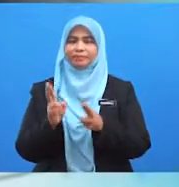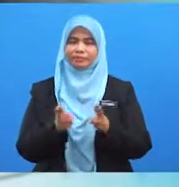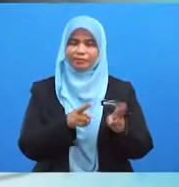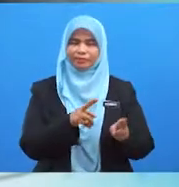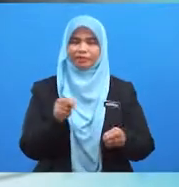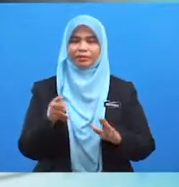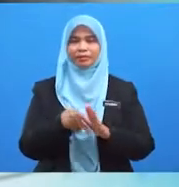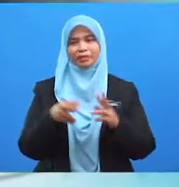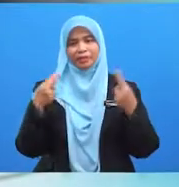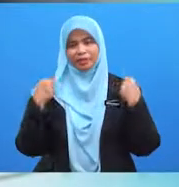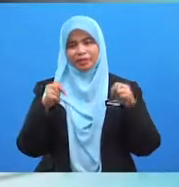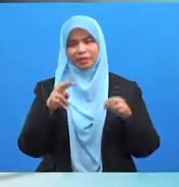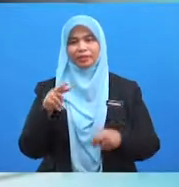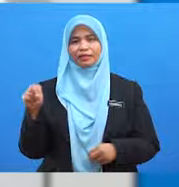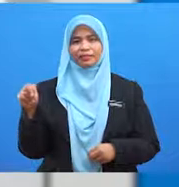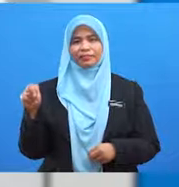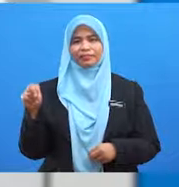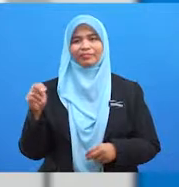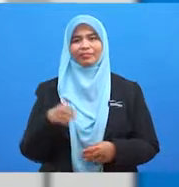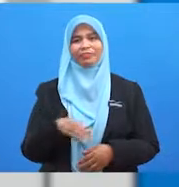rancangan perniagaan?